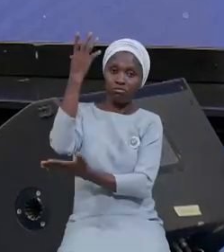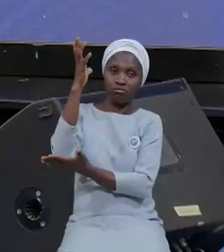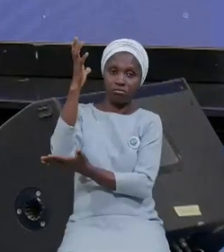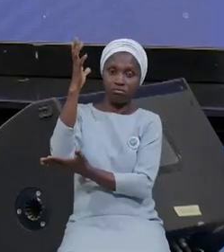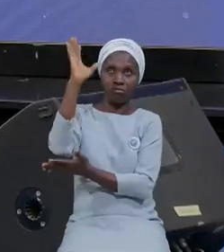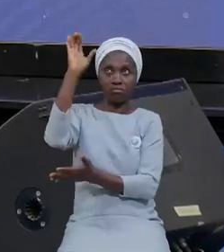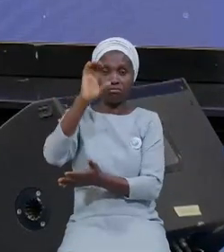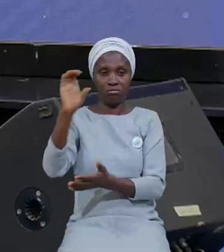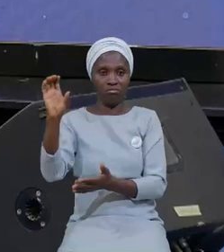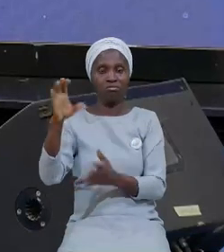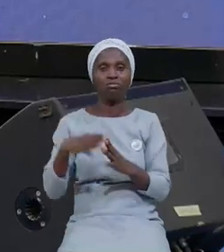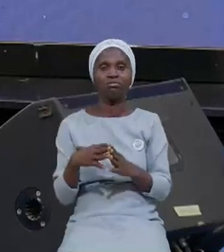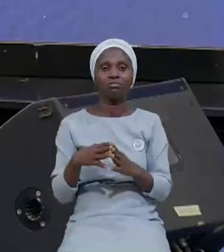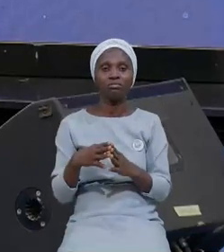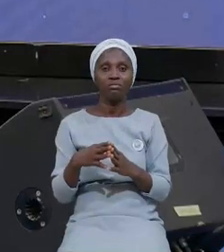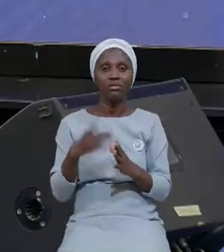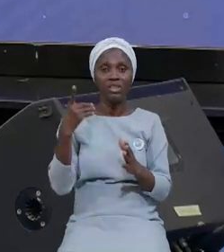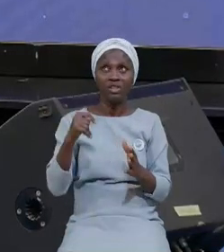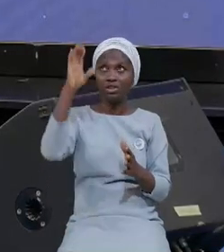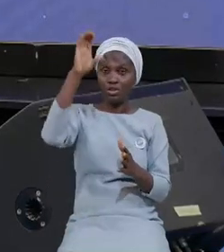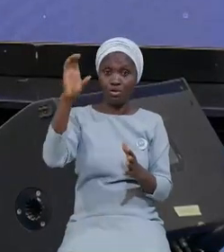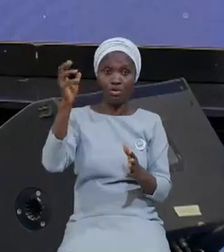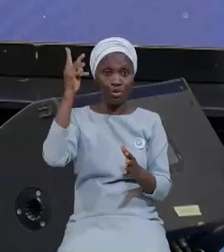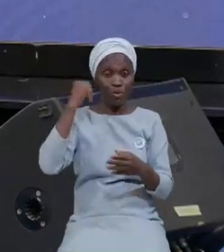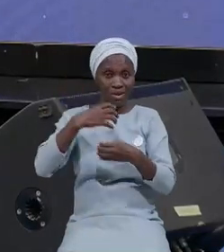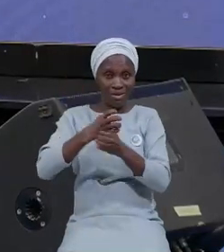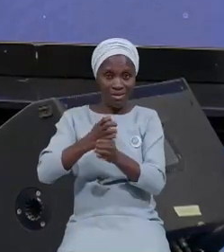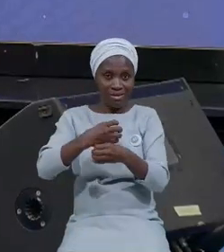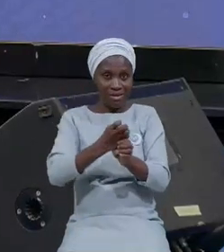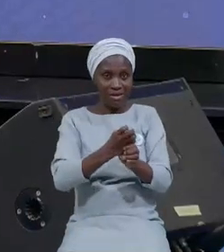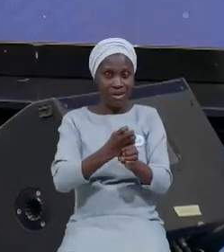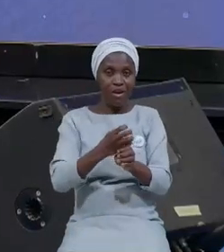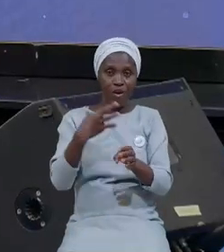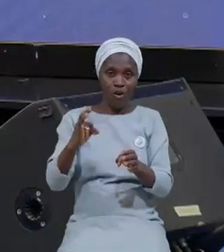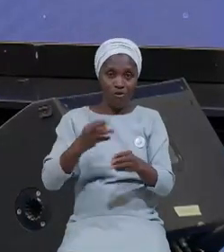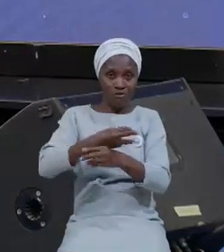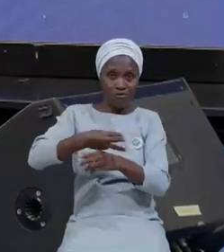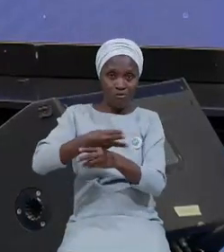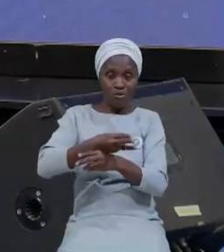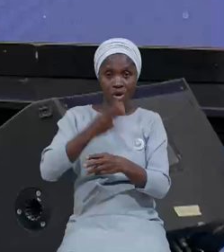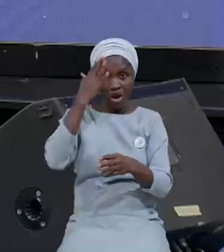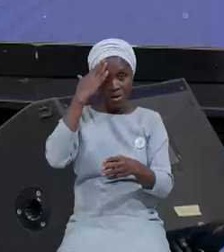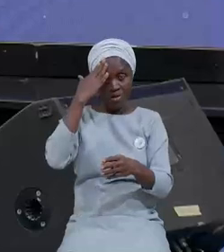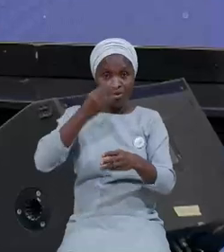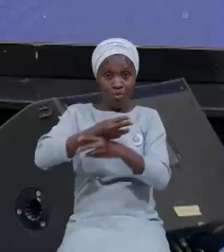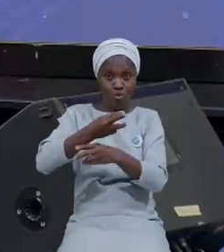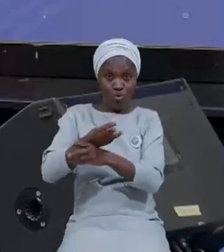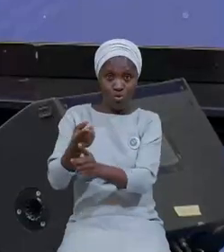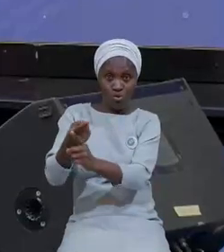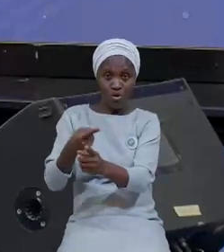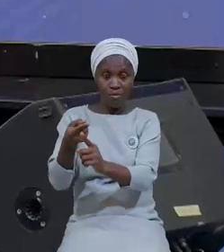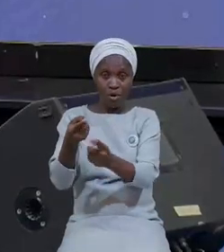il dit bois parce que la croix était en bois et le bois a été donc coupé